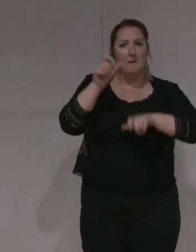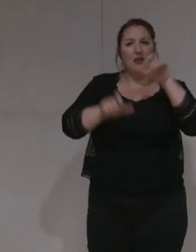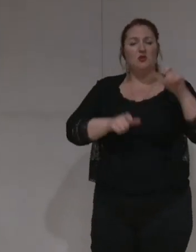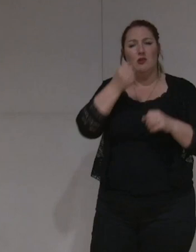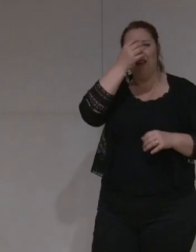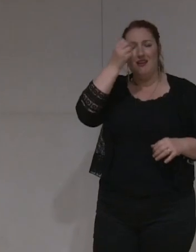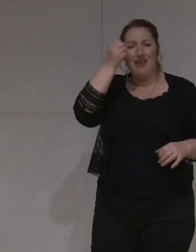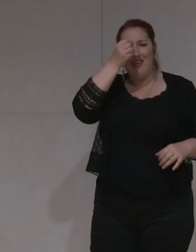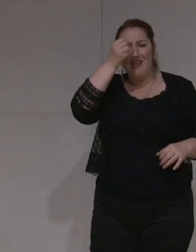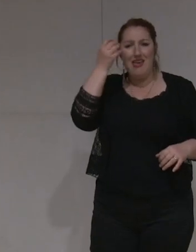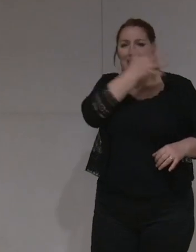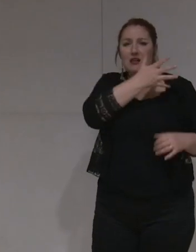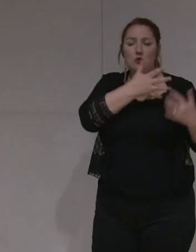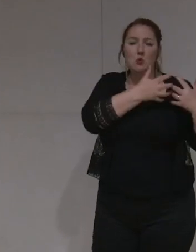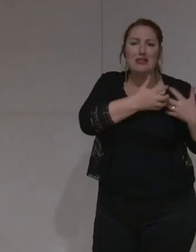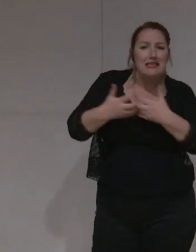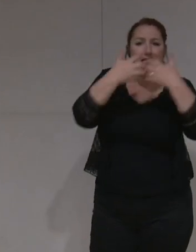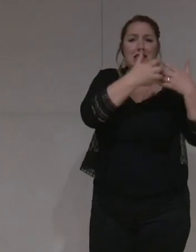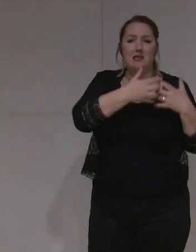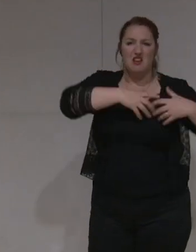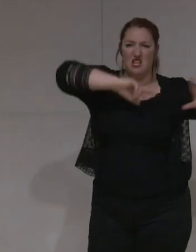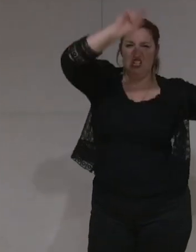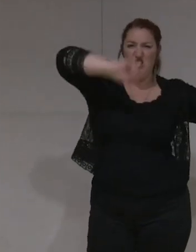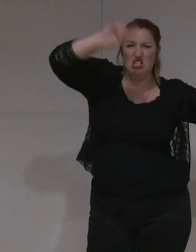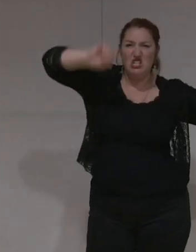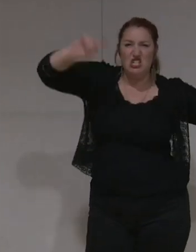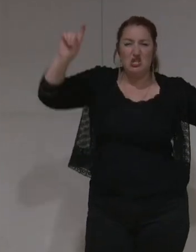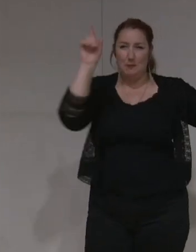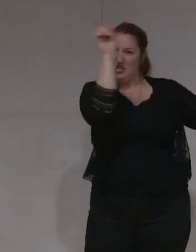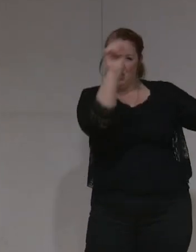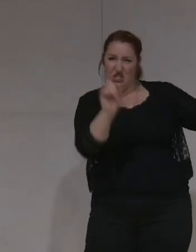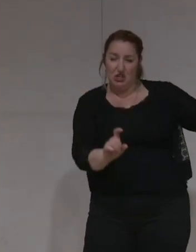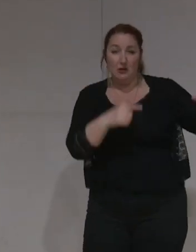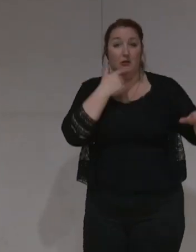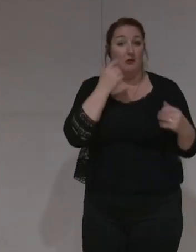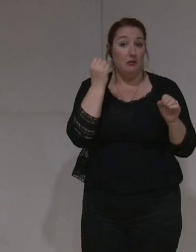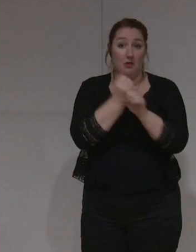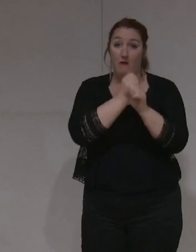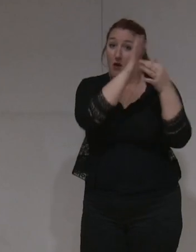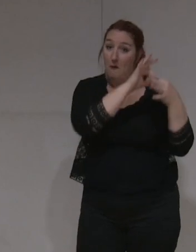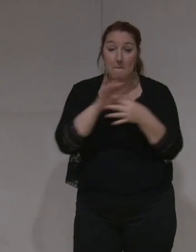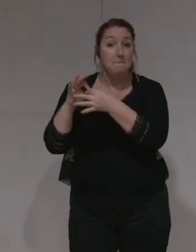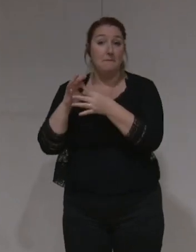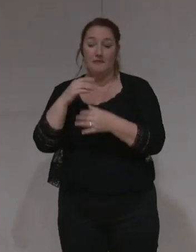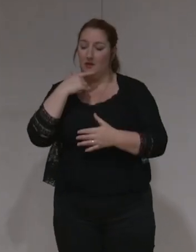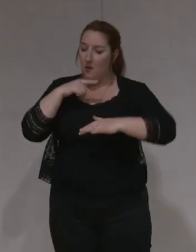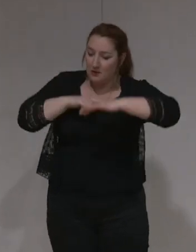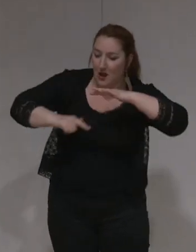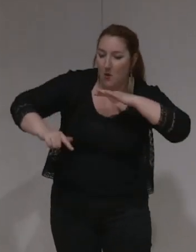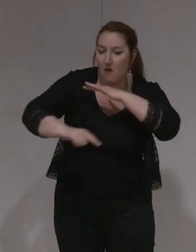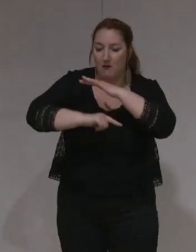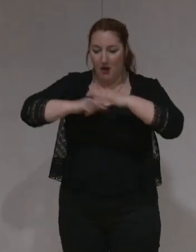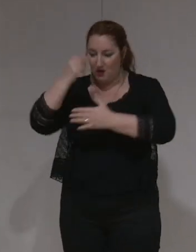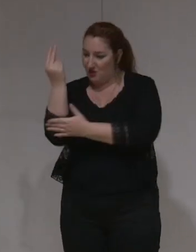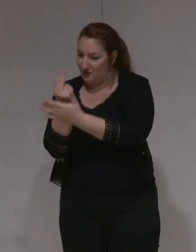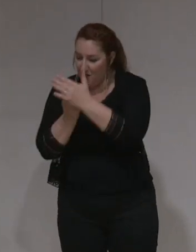États-Unis qui va effectivement reprendre repenser finalement le langage de du dessin de la peinture